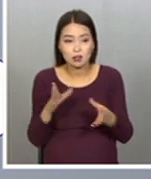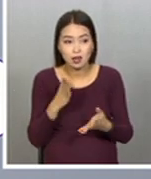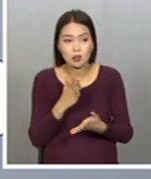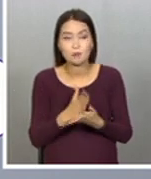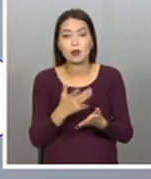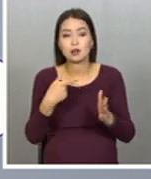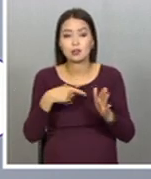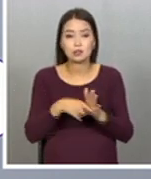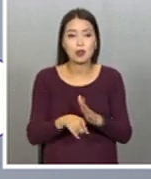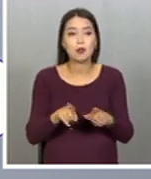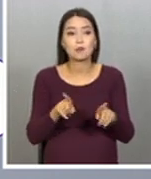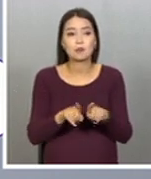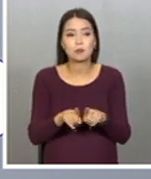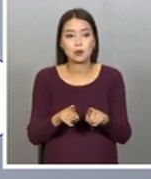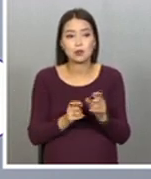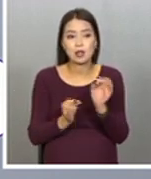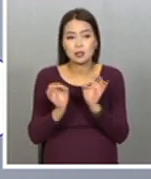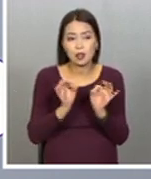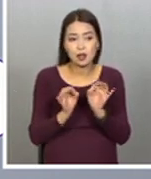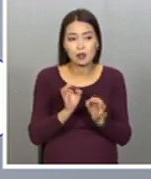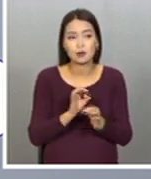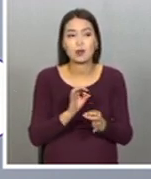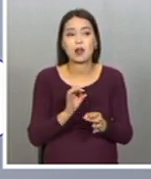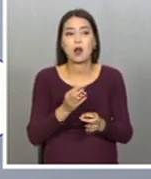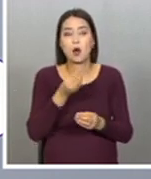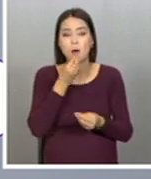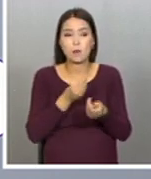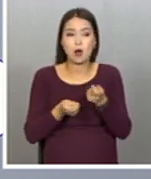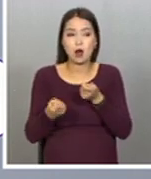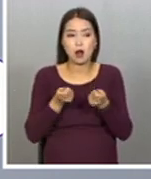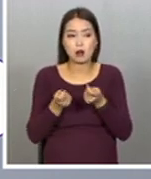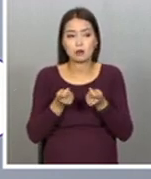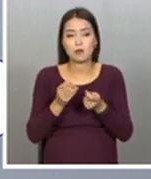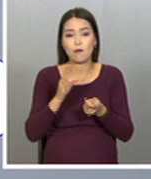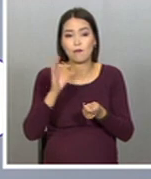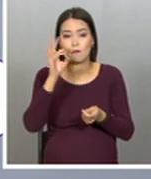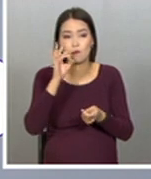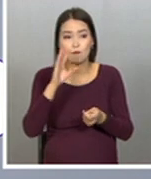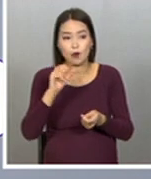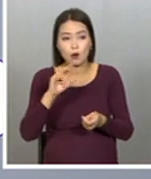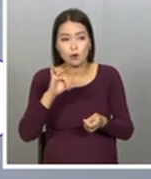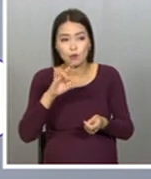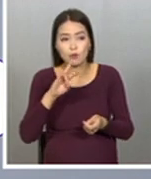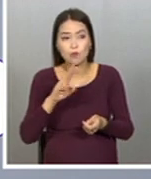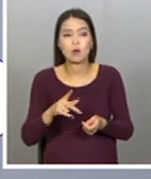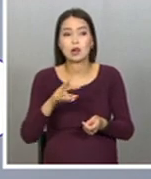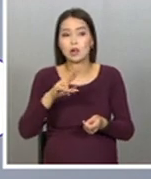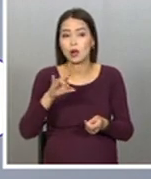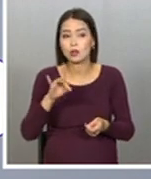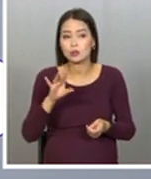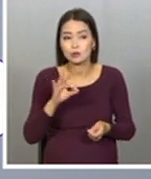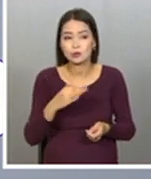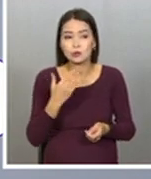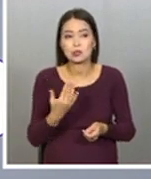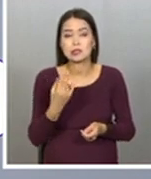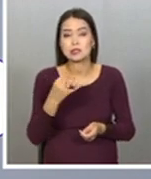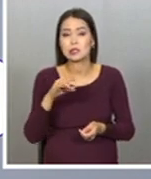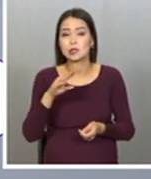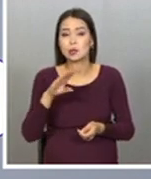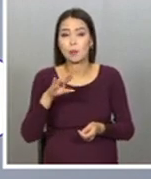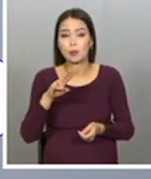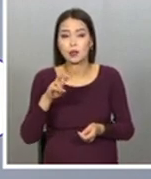атқаратынын сіздер білесіздер. Асқорту вакуолі, ядросы, және жиырылғыш вакуолі,